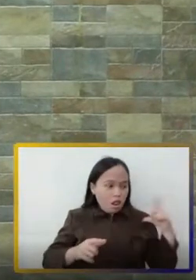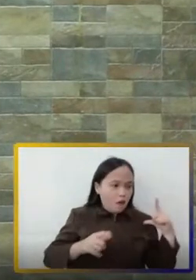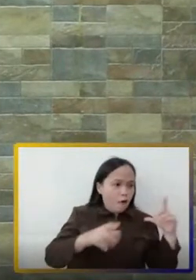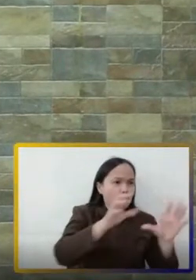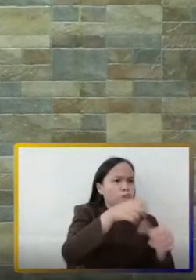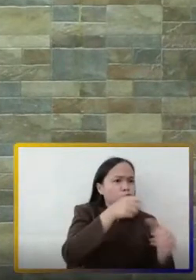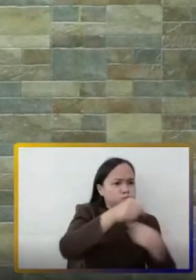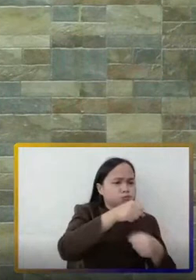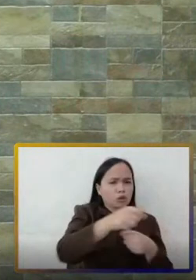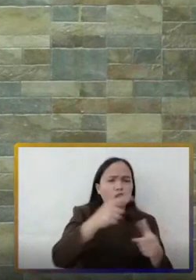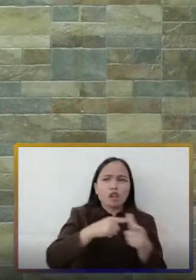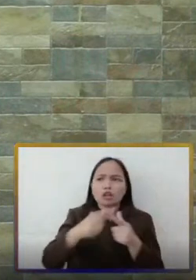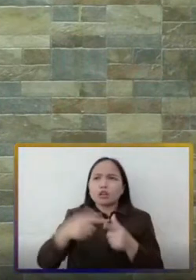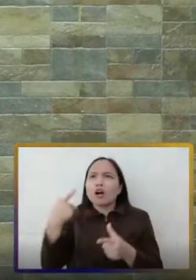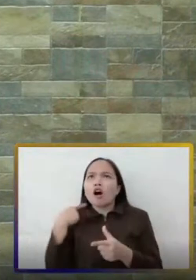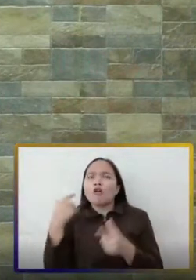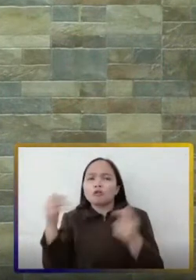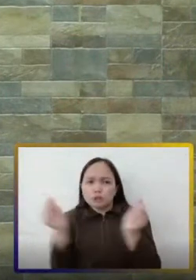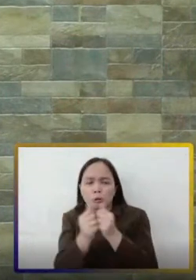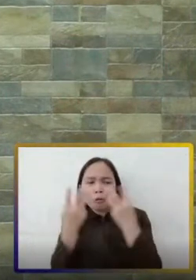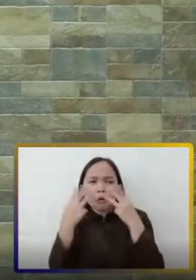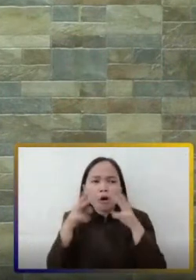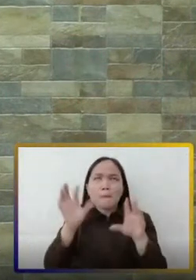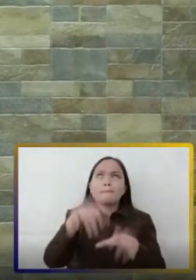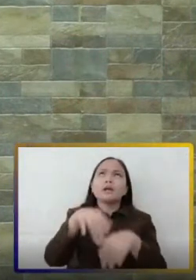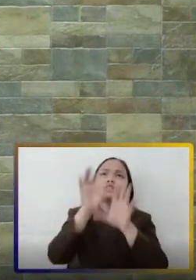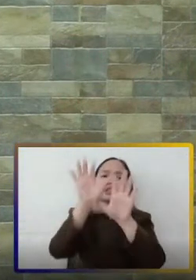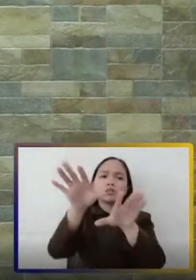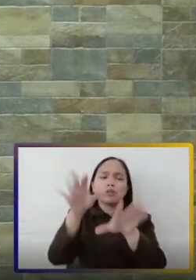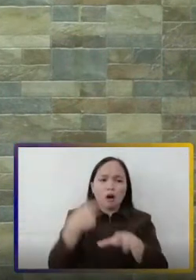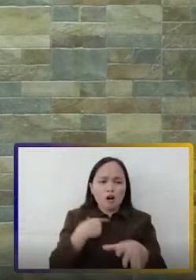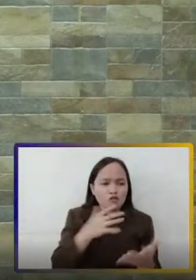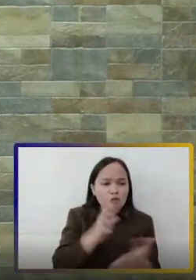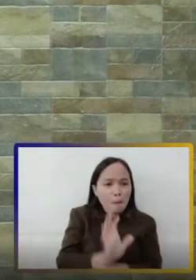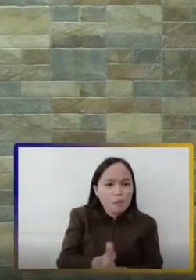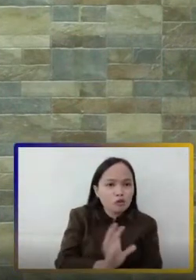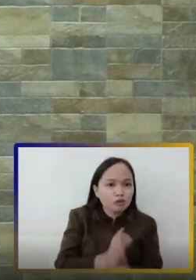nandiyan UFC, nandiyan yung basketball, nandiyan yung pelikula, mga